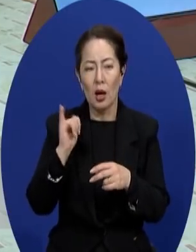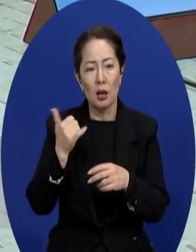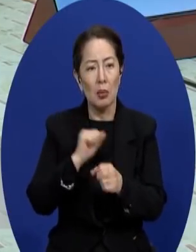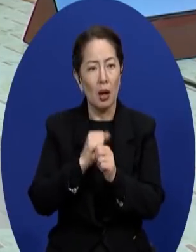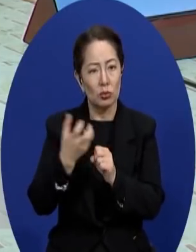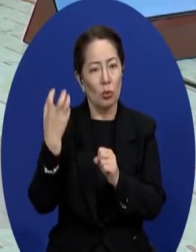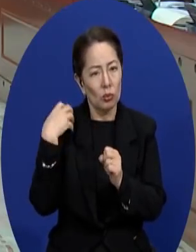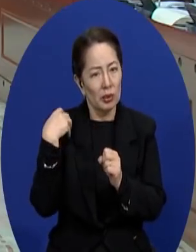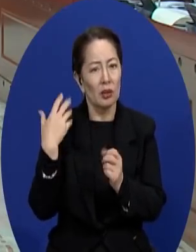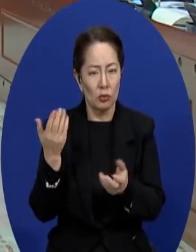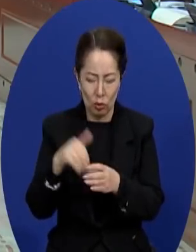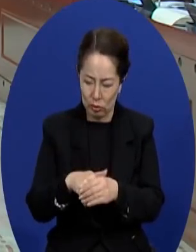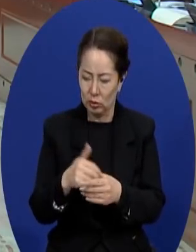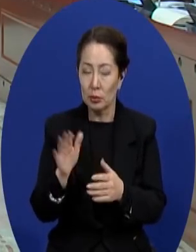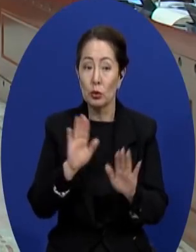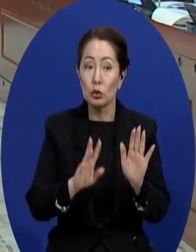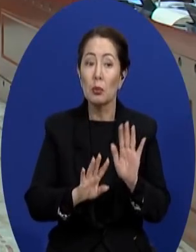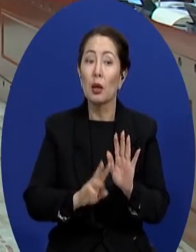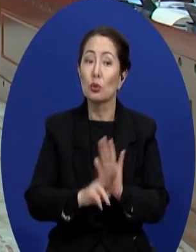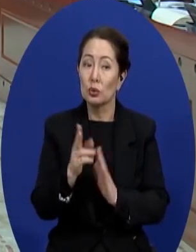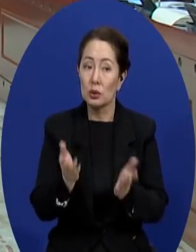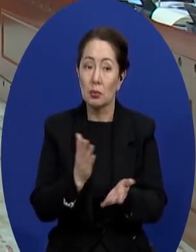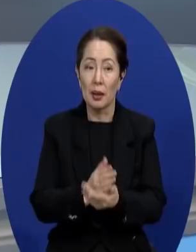нөхцөл байдал бий болоод байгаа юм.